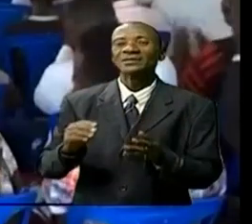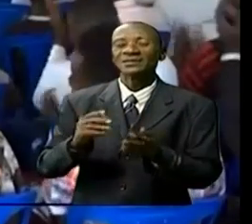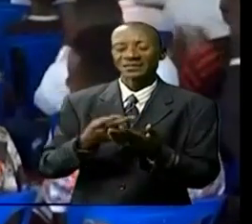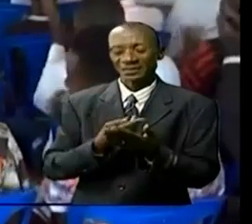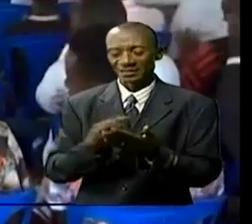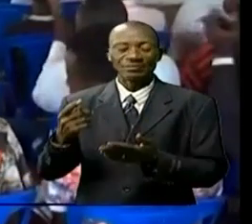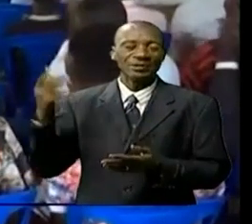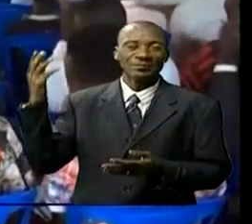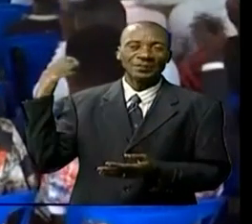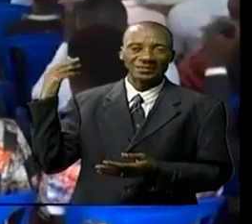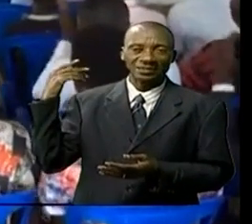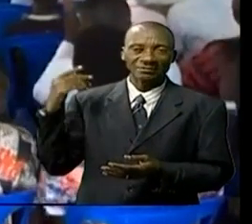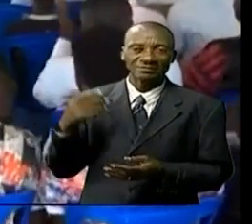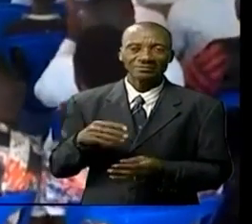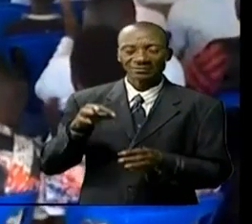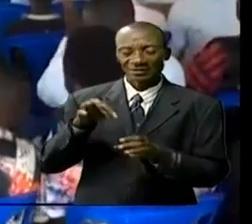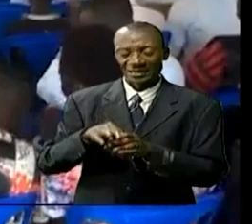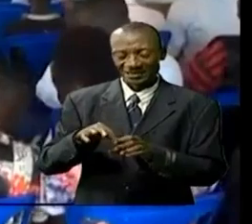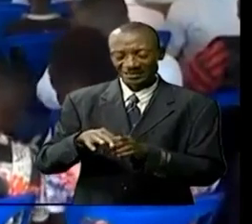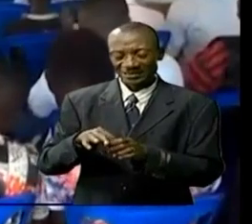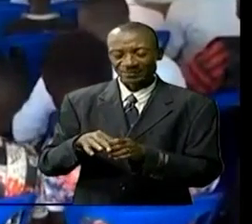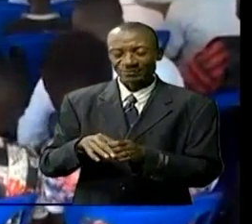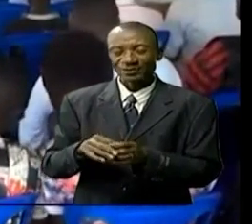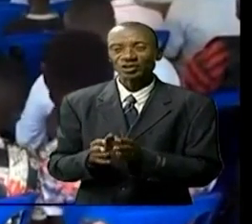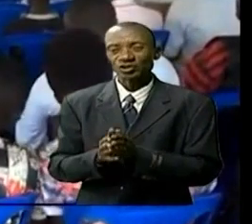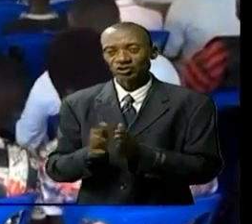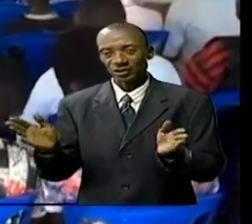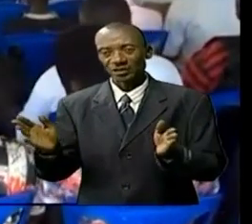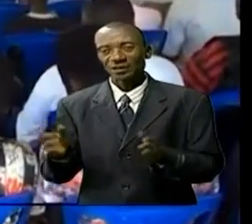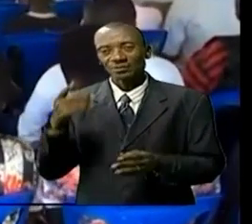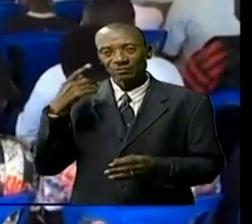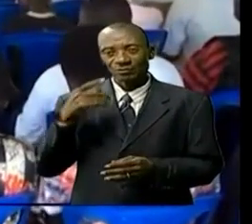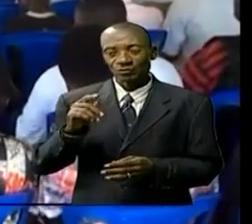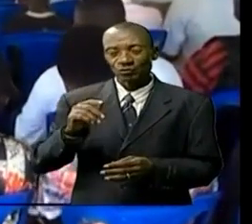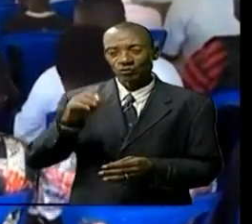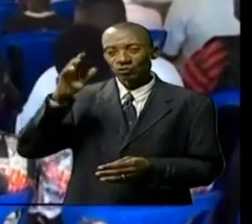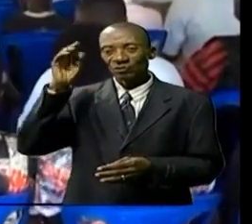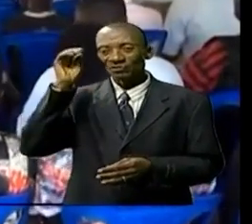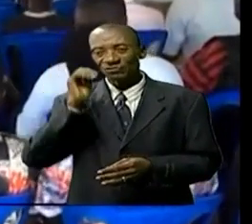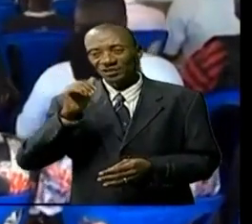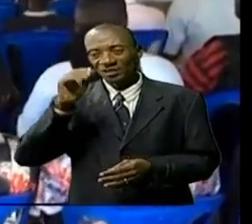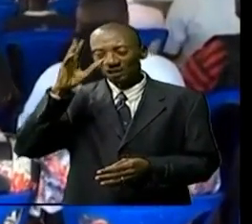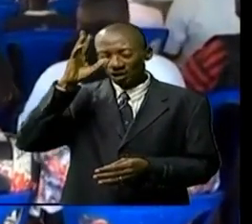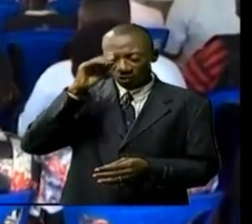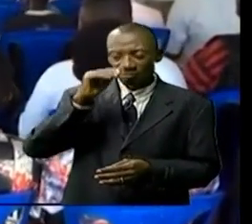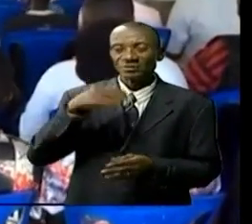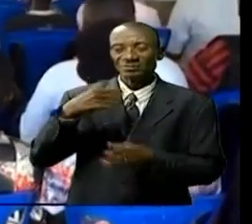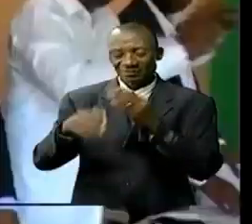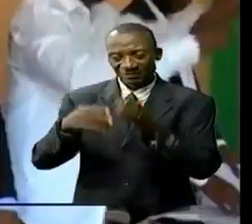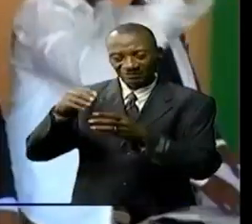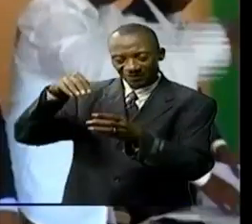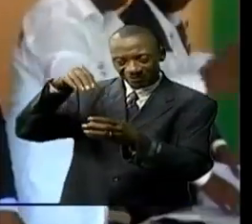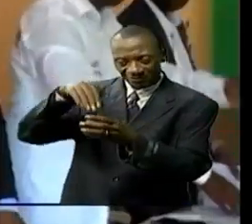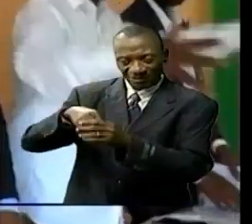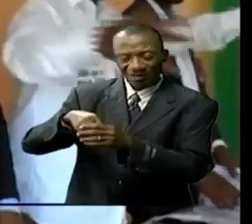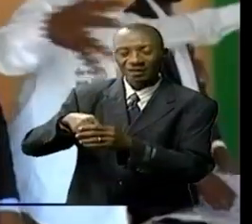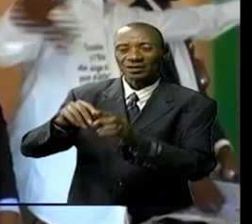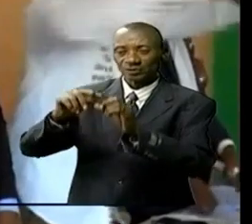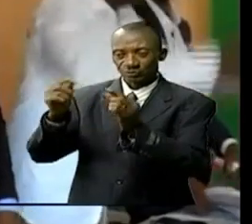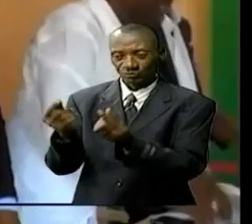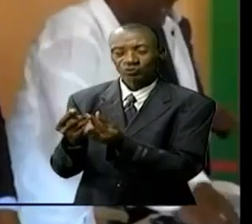élective ou plusieurs filles et fils de la province ont occupé des différents postes dans toutes les coordinations